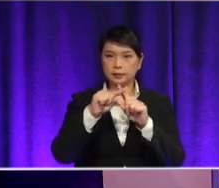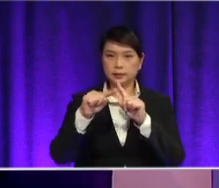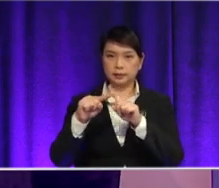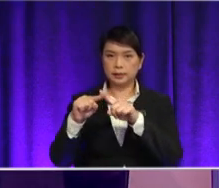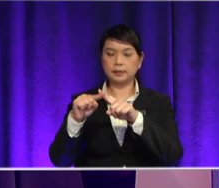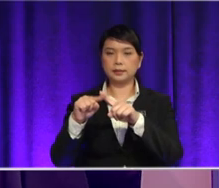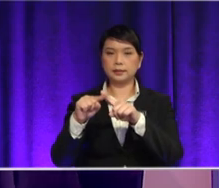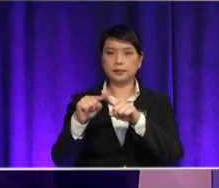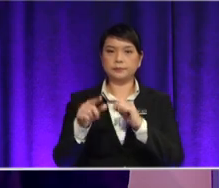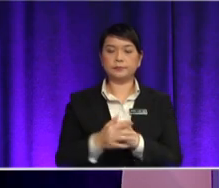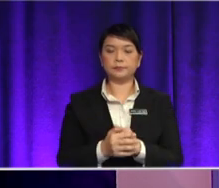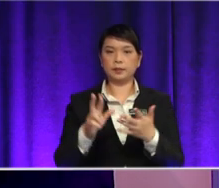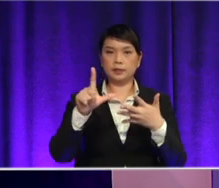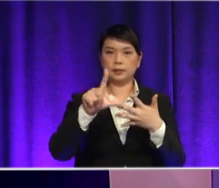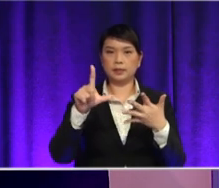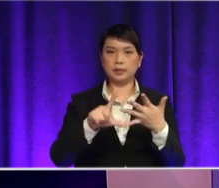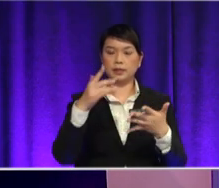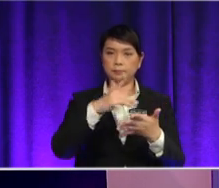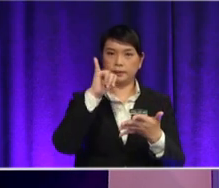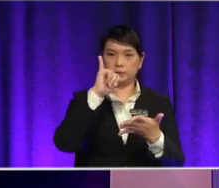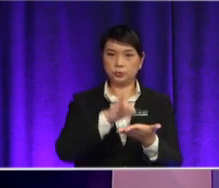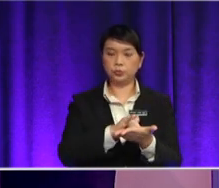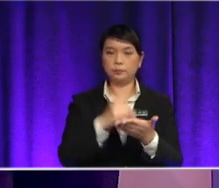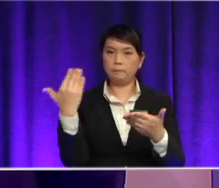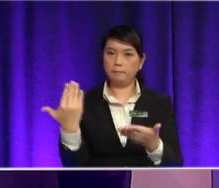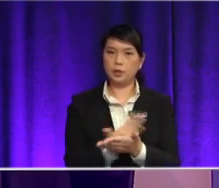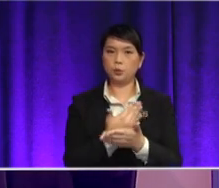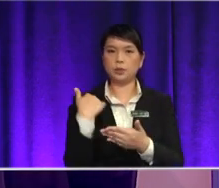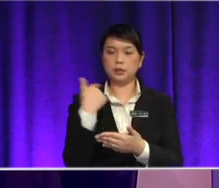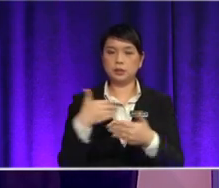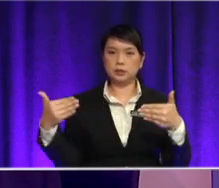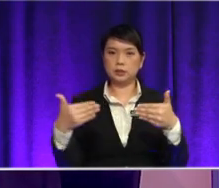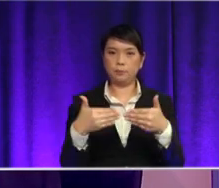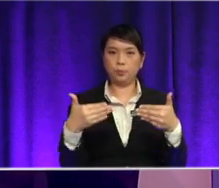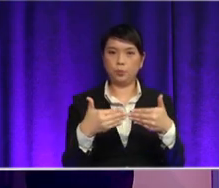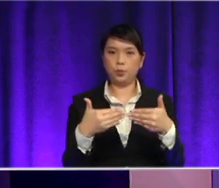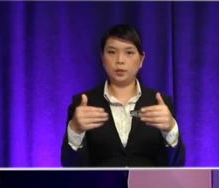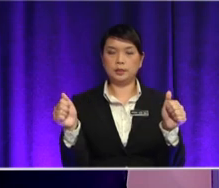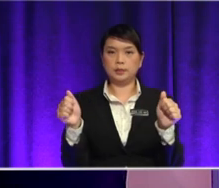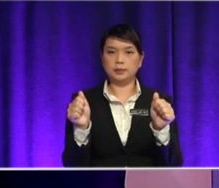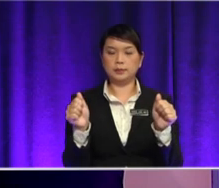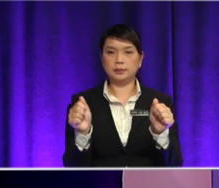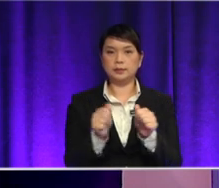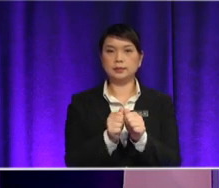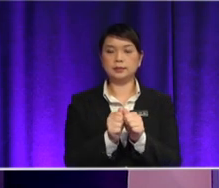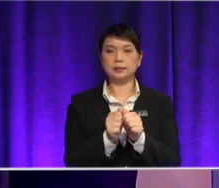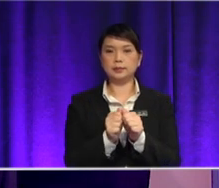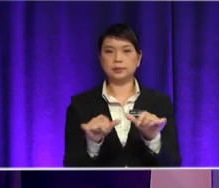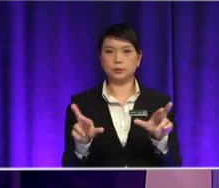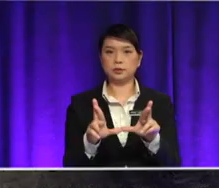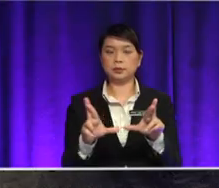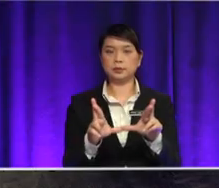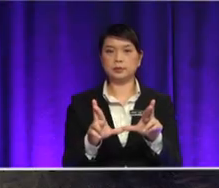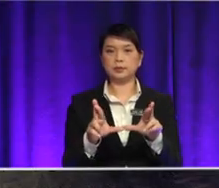menggunakan pembaris untuk sambungkan semua titik. Boleh tak murid saya di Google Meet angkat lagi sekali angkat graf lagi sekali tersebut? Kita nak beri